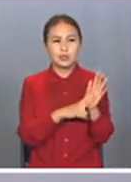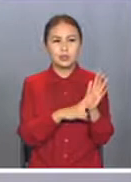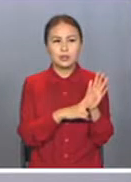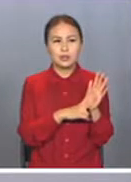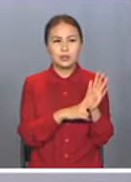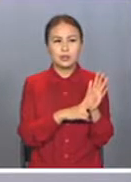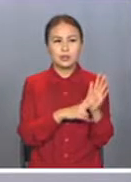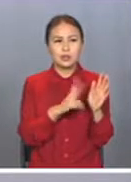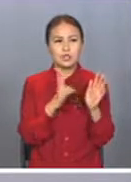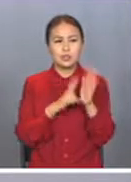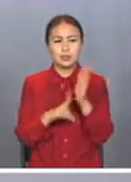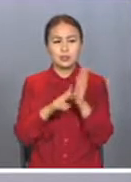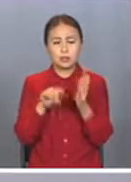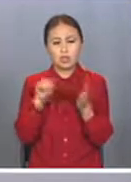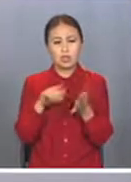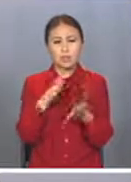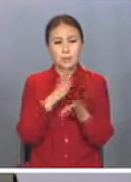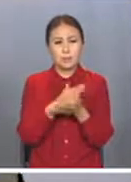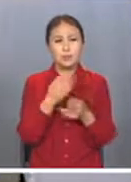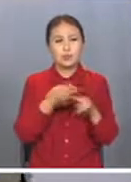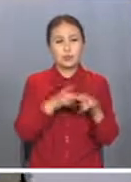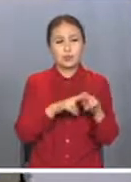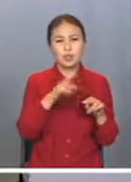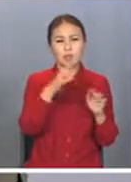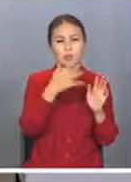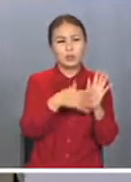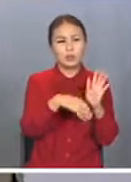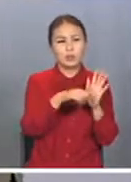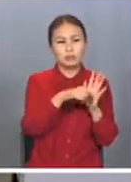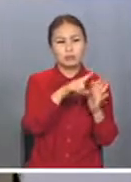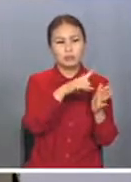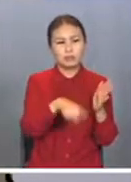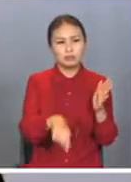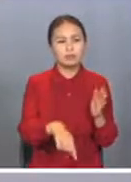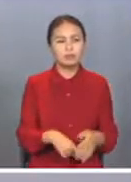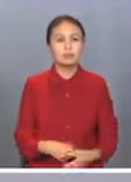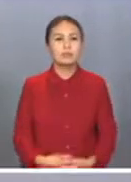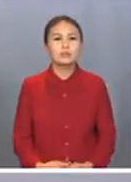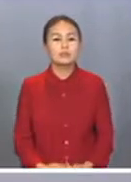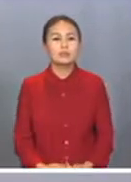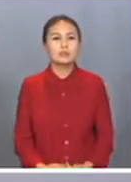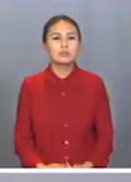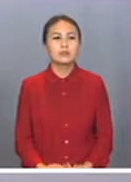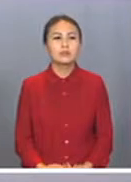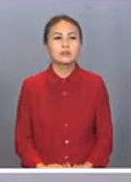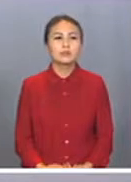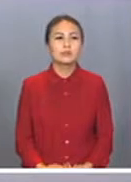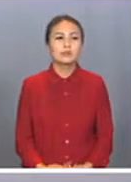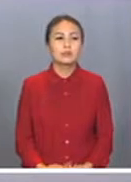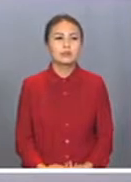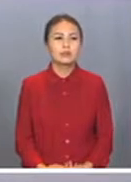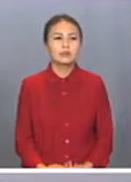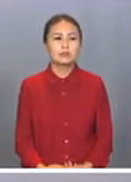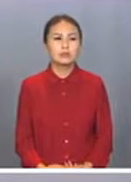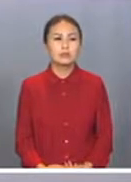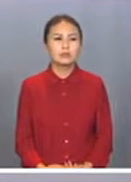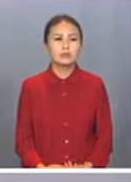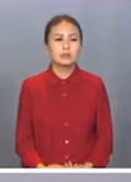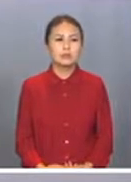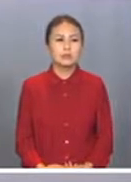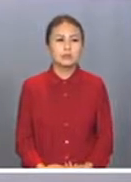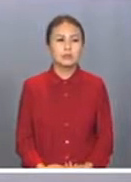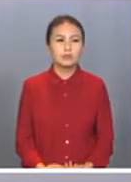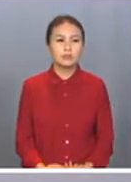ішінде бар болғандықтан 7-ні де алмаймыз. Одан кейін келесі 5 онсыз да шыққан жерде